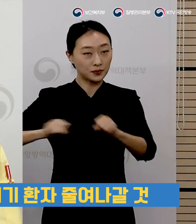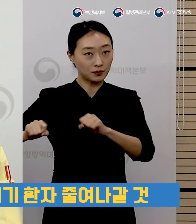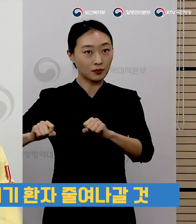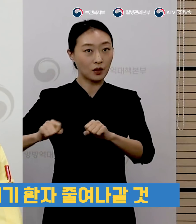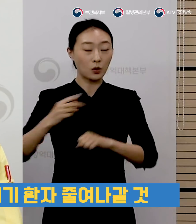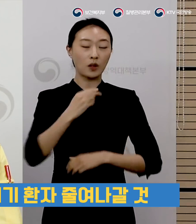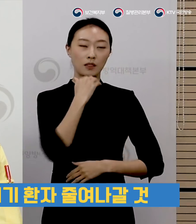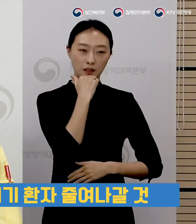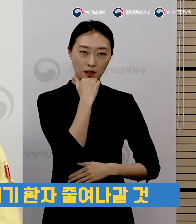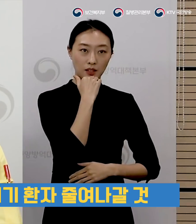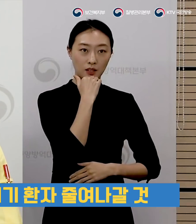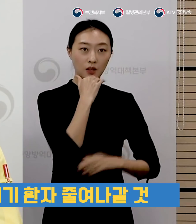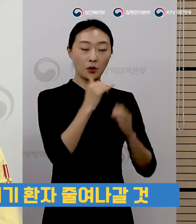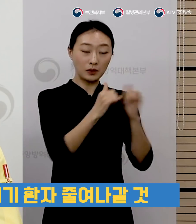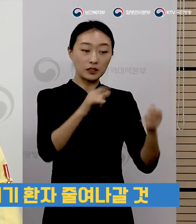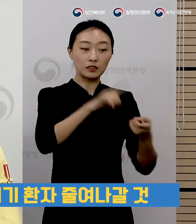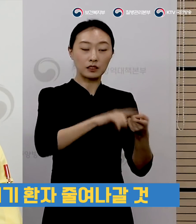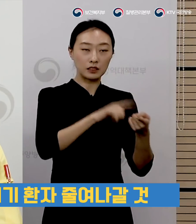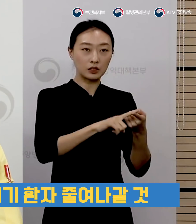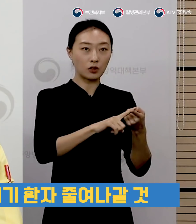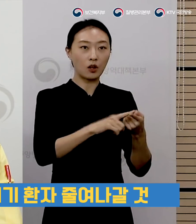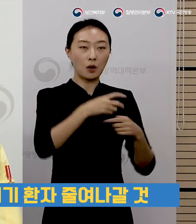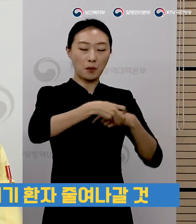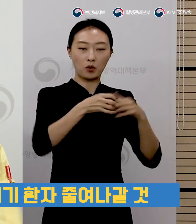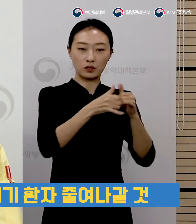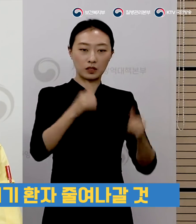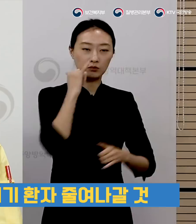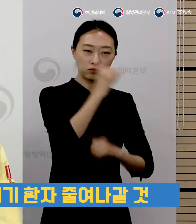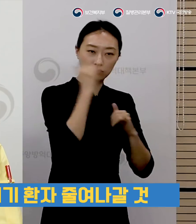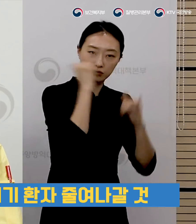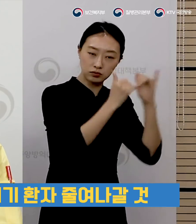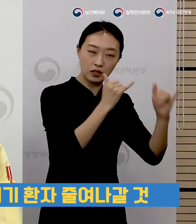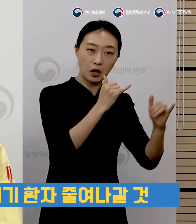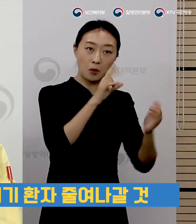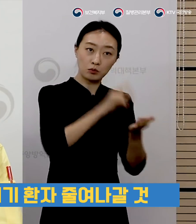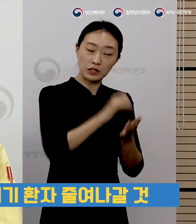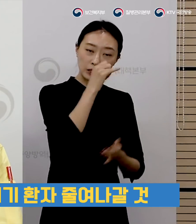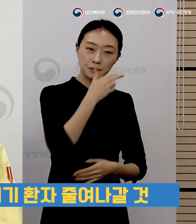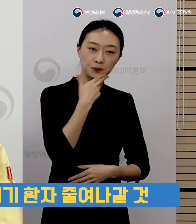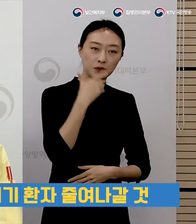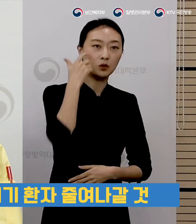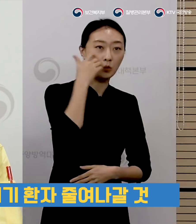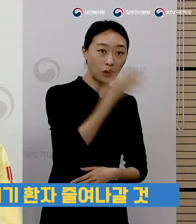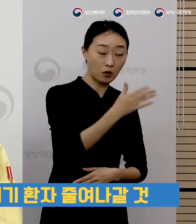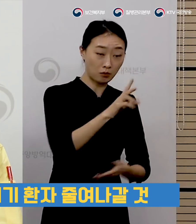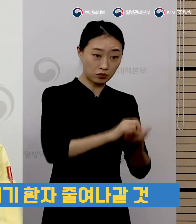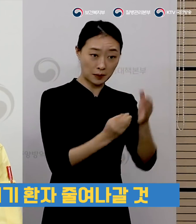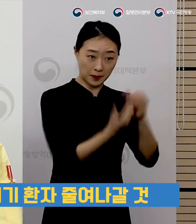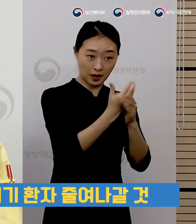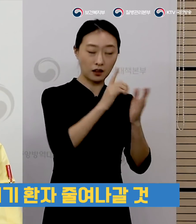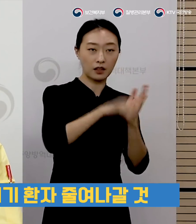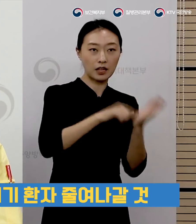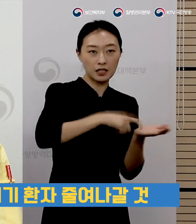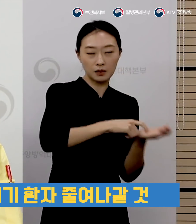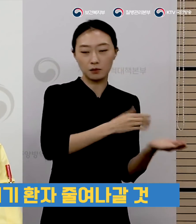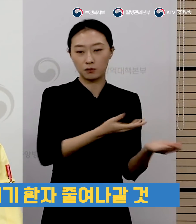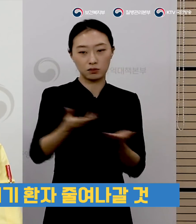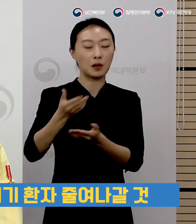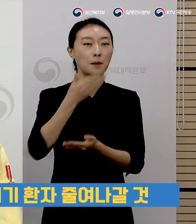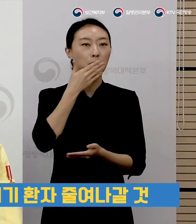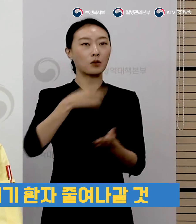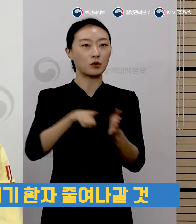의료진의 주기적인 상담을 실시하고 문제가 발생하는 경우 긴급 이송 체계를 갖춘 상태입니다.